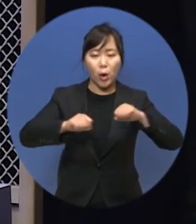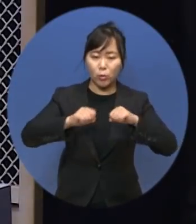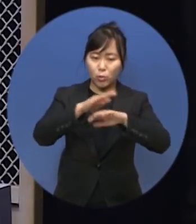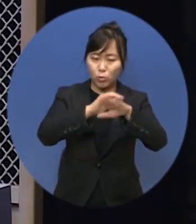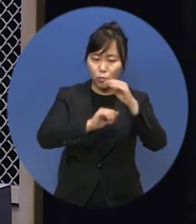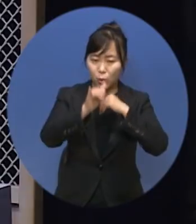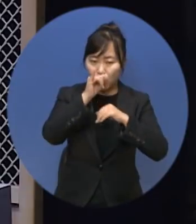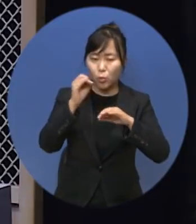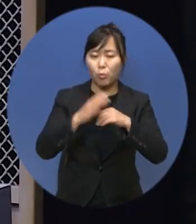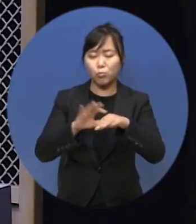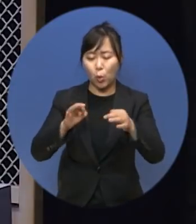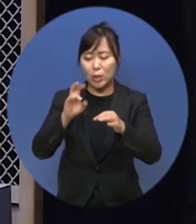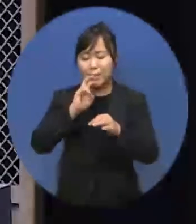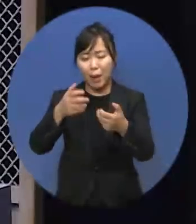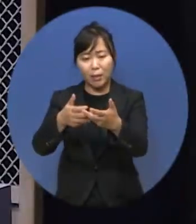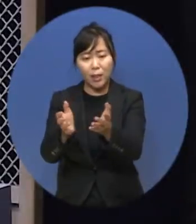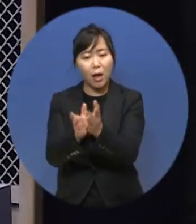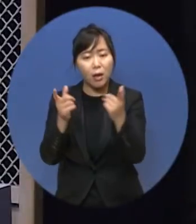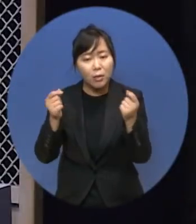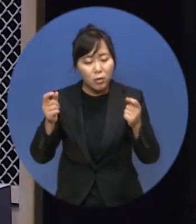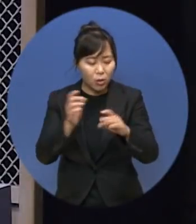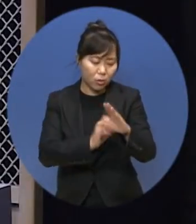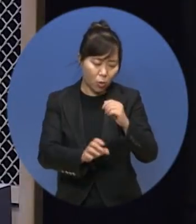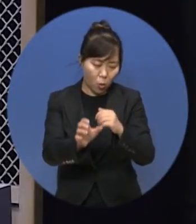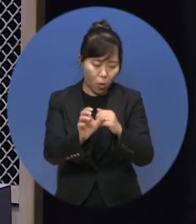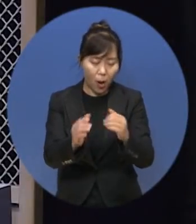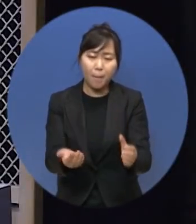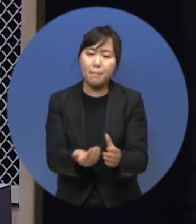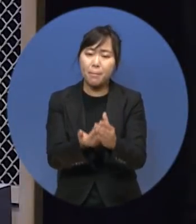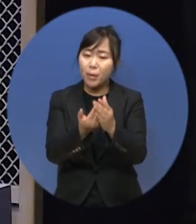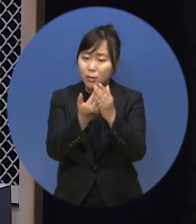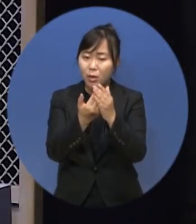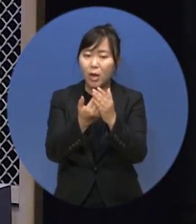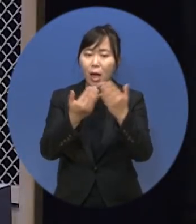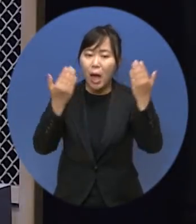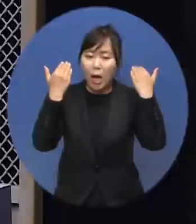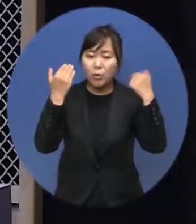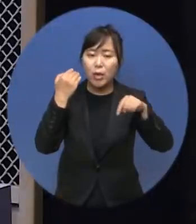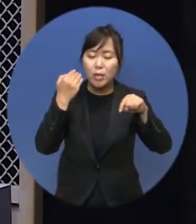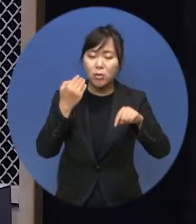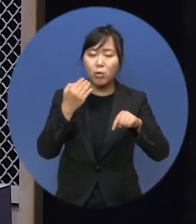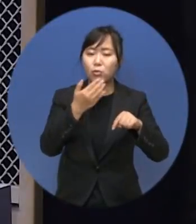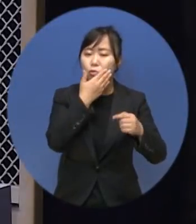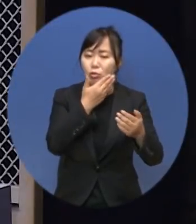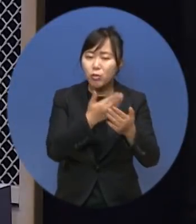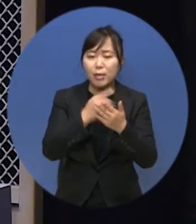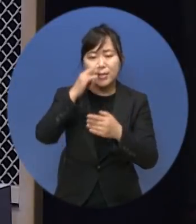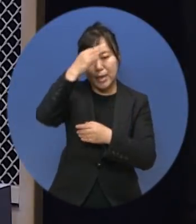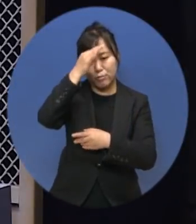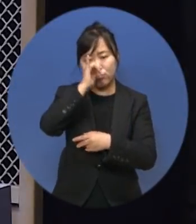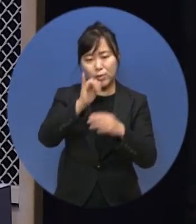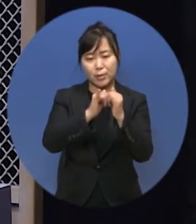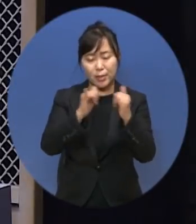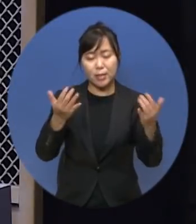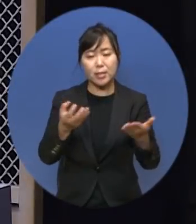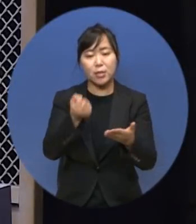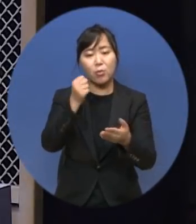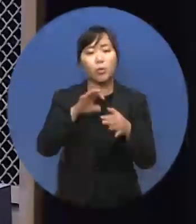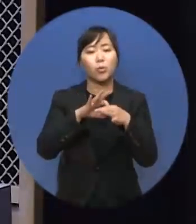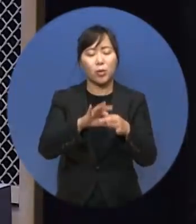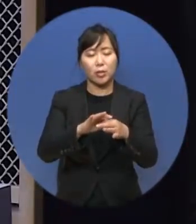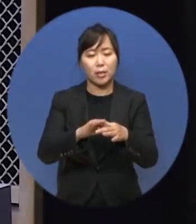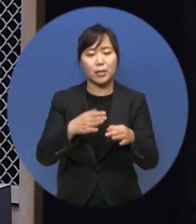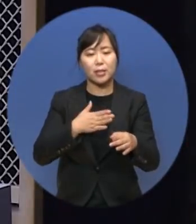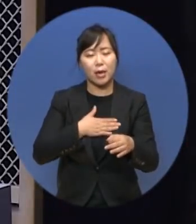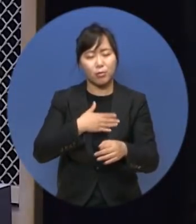또 프로 음악단 이런 부분들을 더욱더 활성화해서 학교에서 이제 길러진 귀한 그 예술 인재들이 직업을